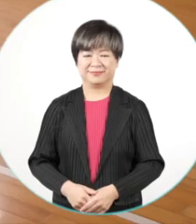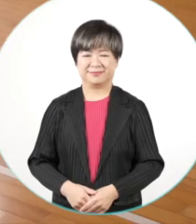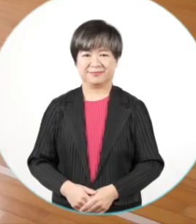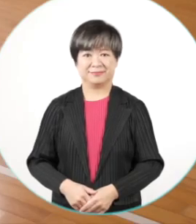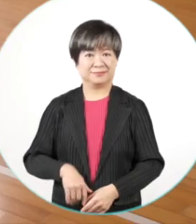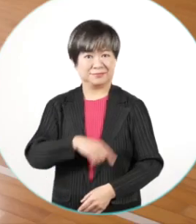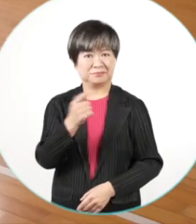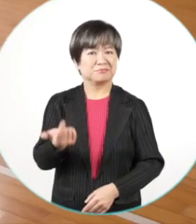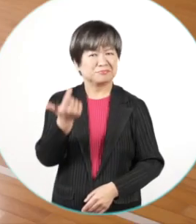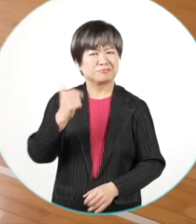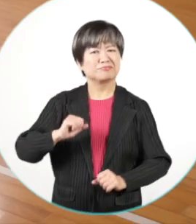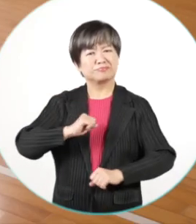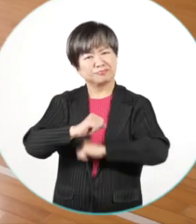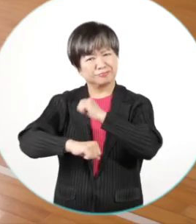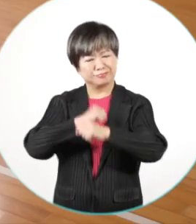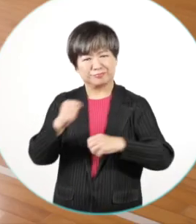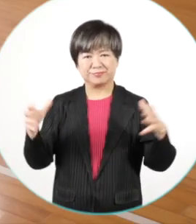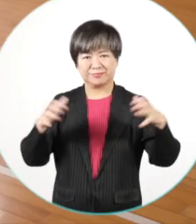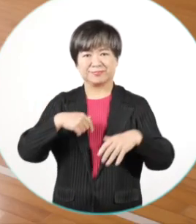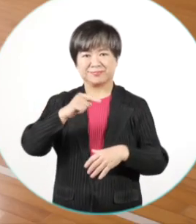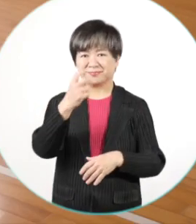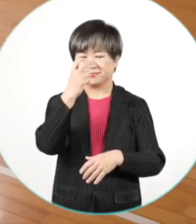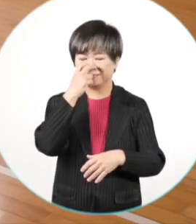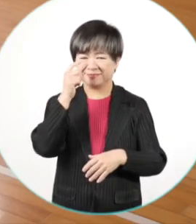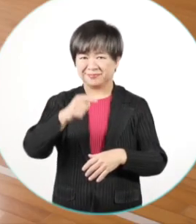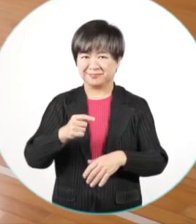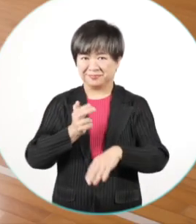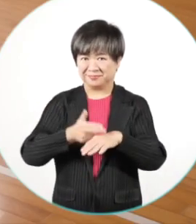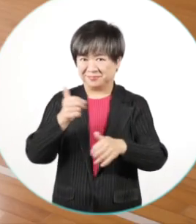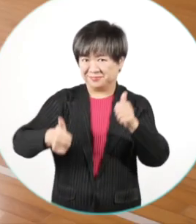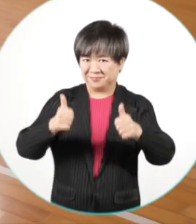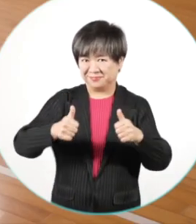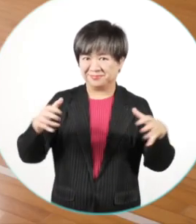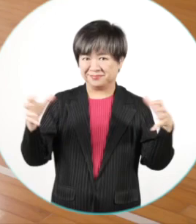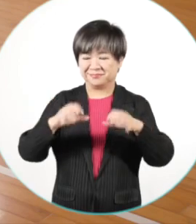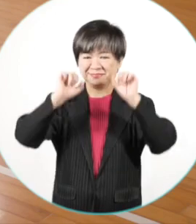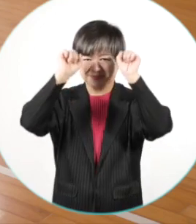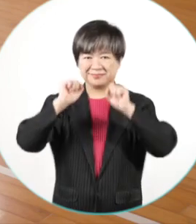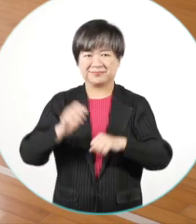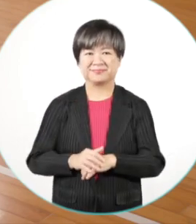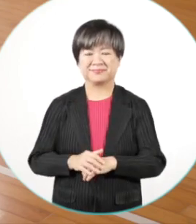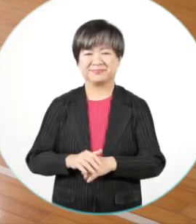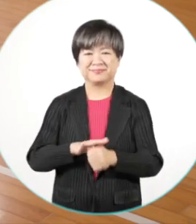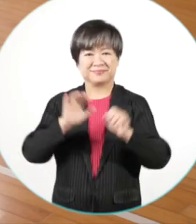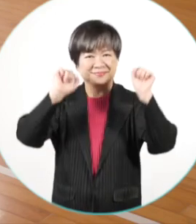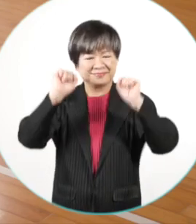大家赶快动起来，一起投入视觉障碍者的竞技运动里，让我